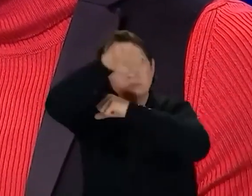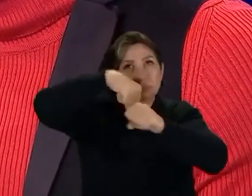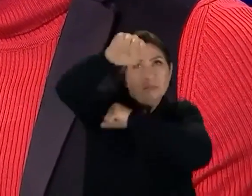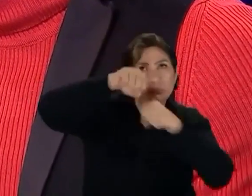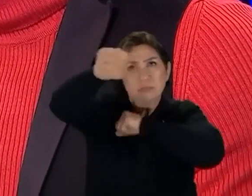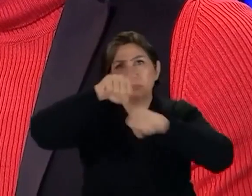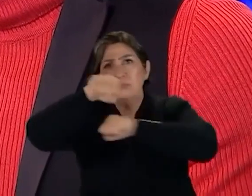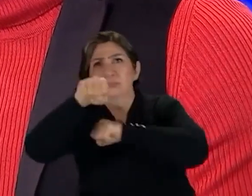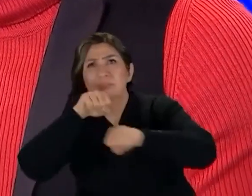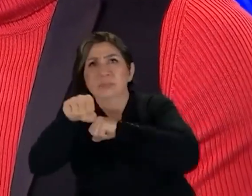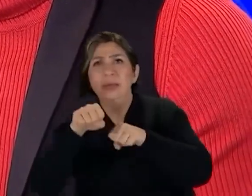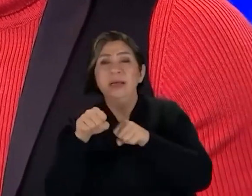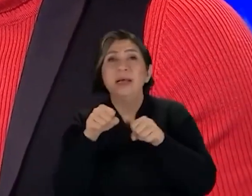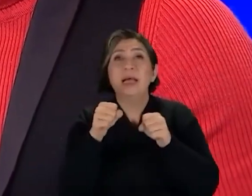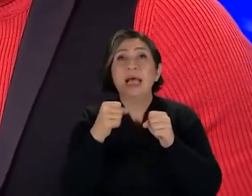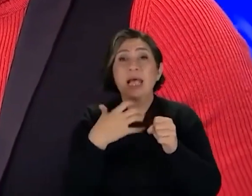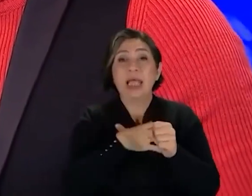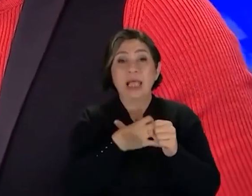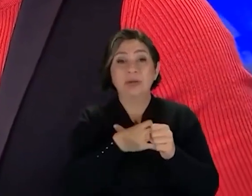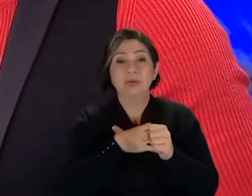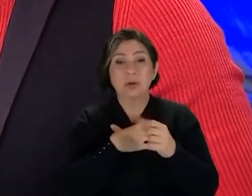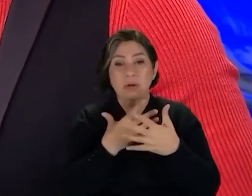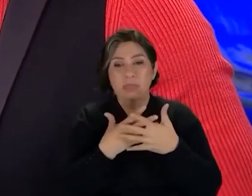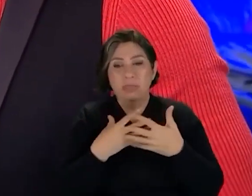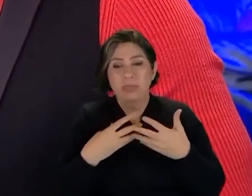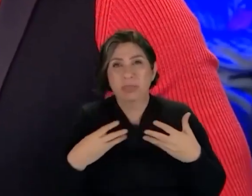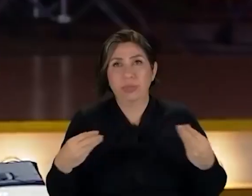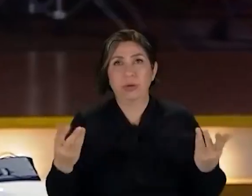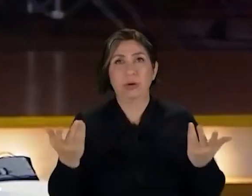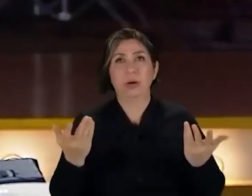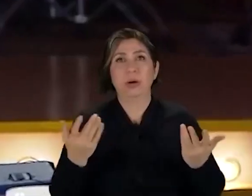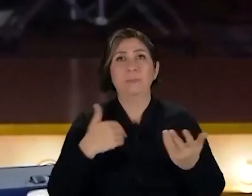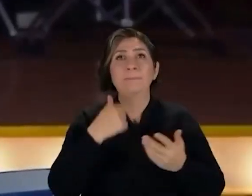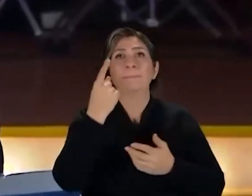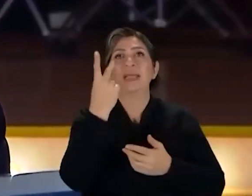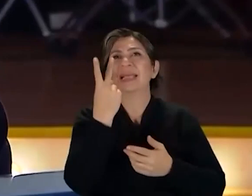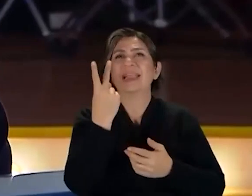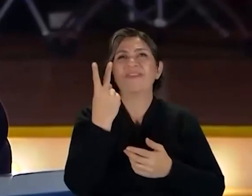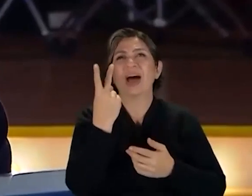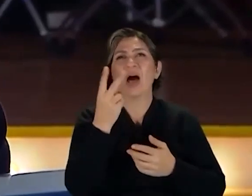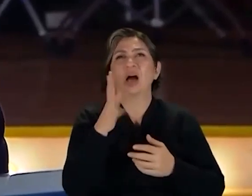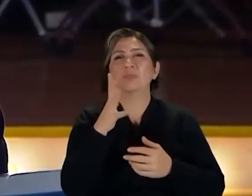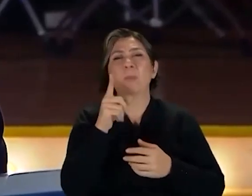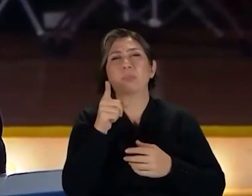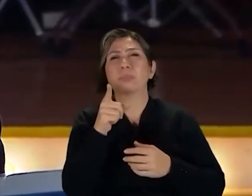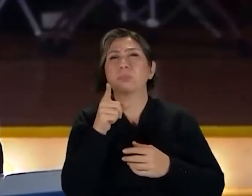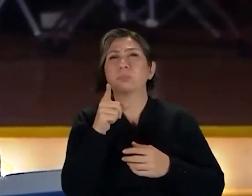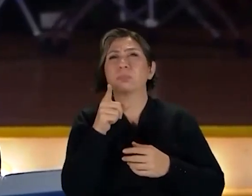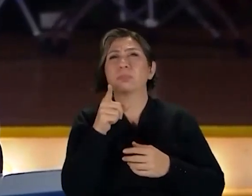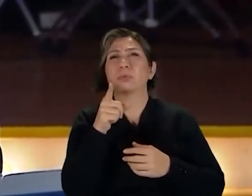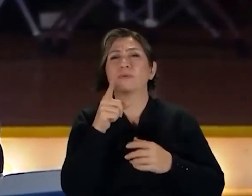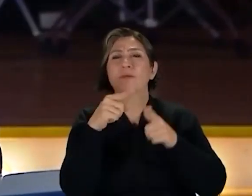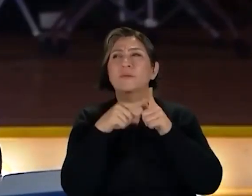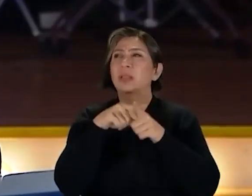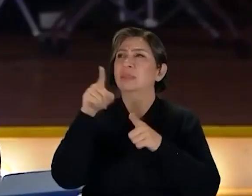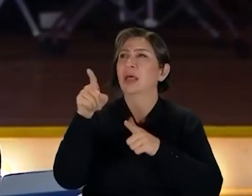atan boşa yumruk atan adam zaten kendisini tüketiyor Evet ben bir iki kere öyle acaba bunda yani o